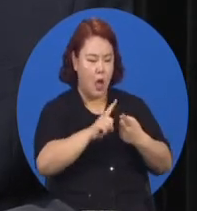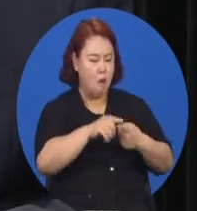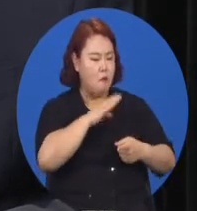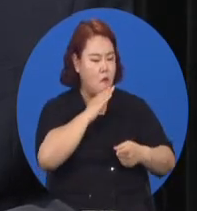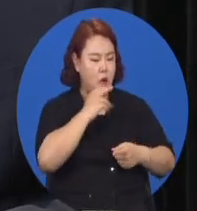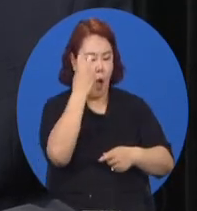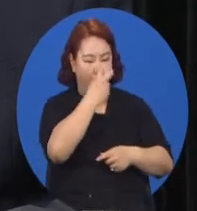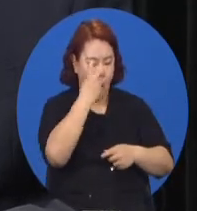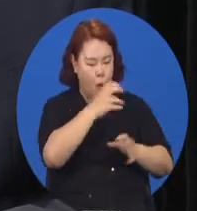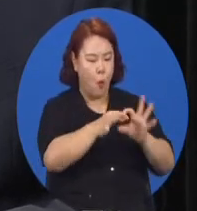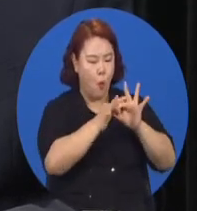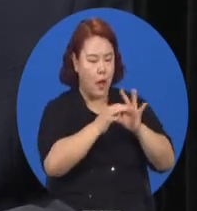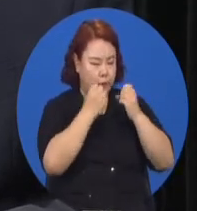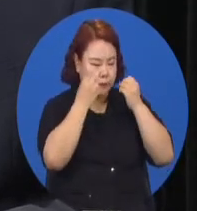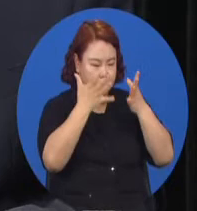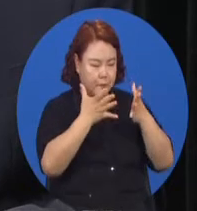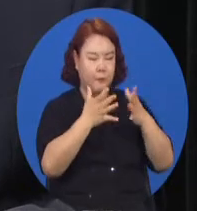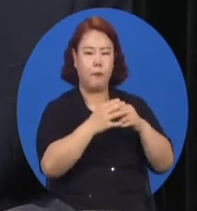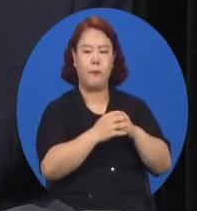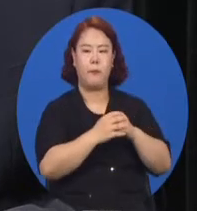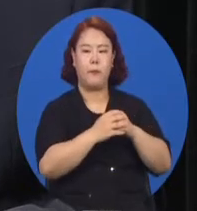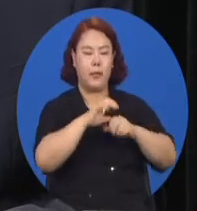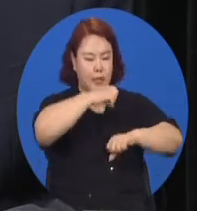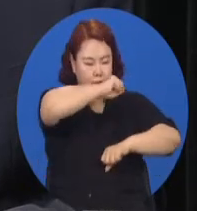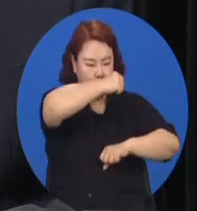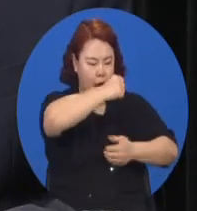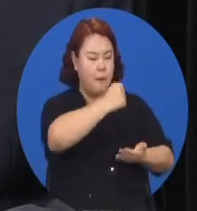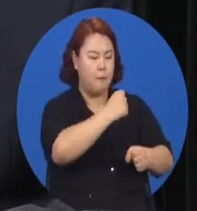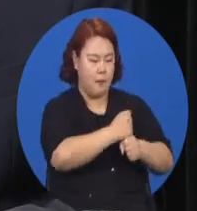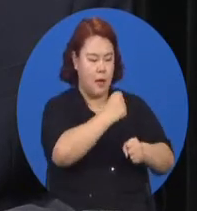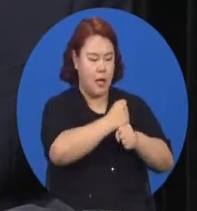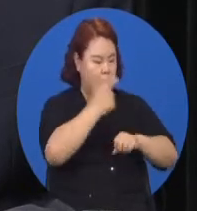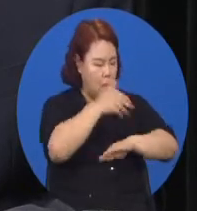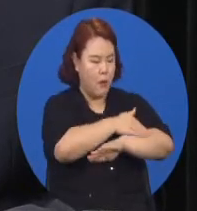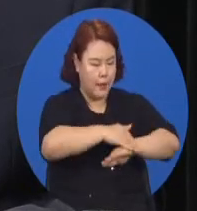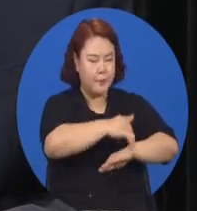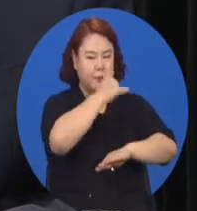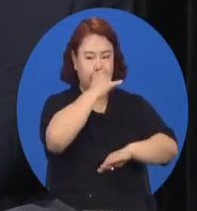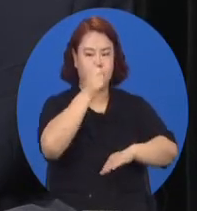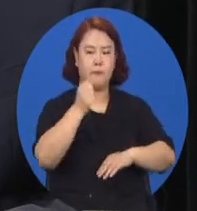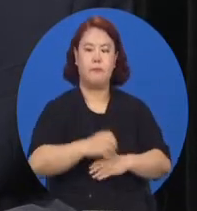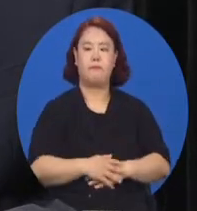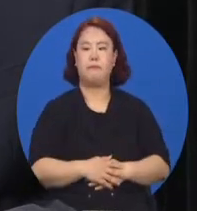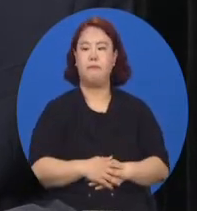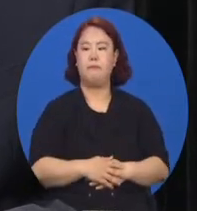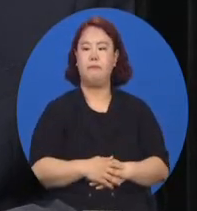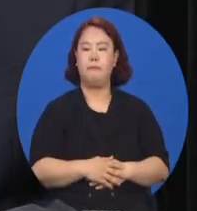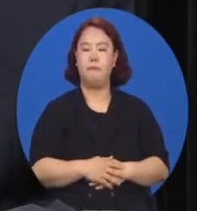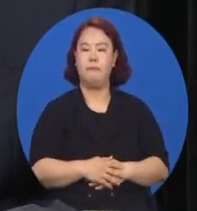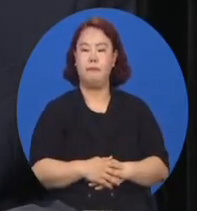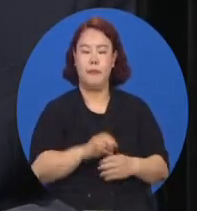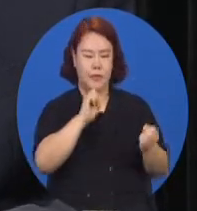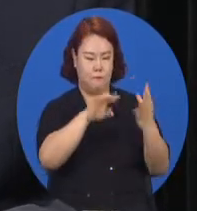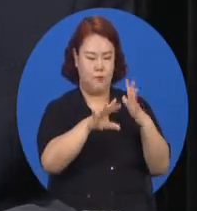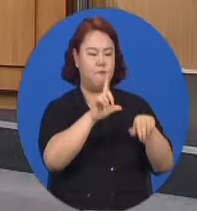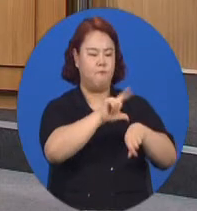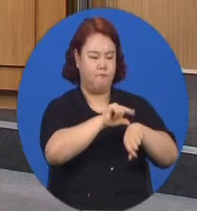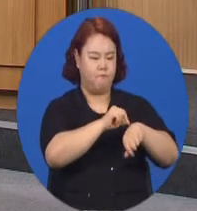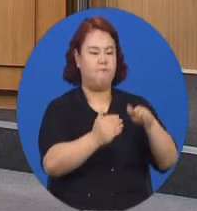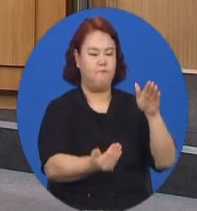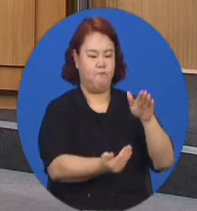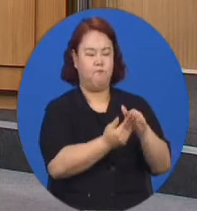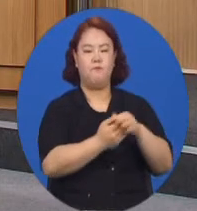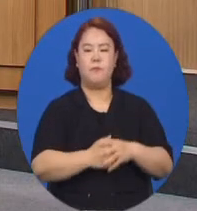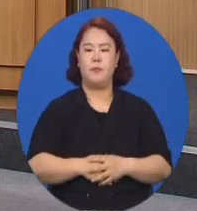통해서 새롭게 예산을 편성하려고 준비하고 있습니다. 네. 자, 답변 시간이 다 됐습니다.